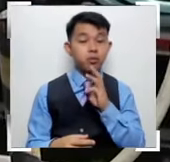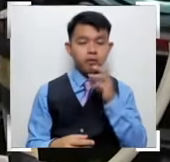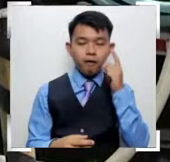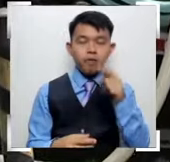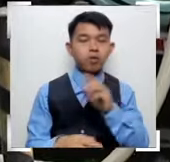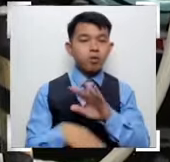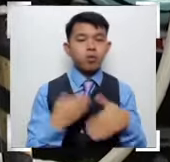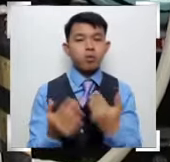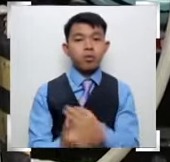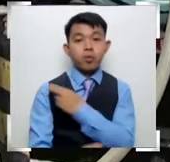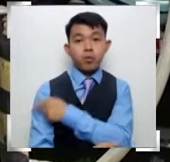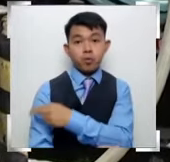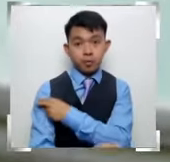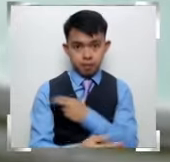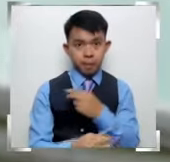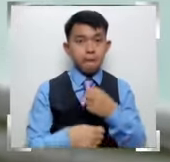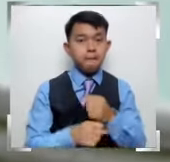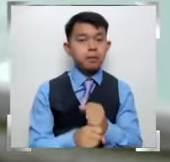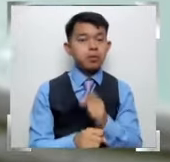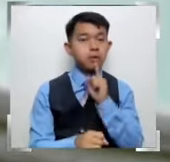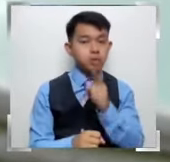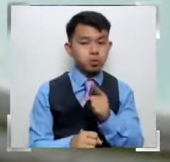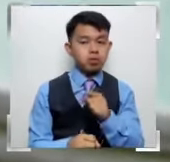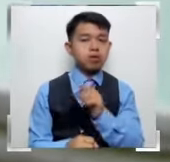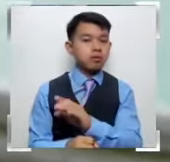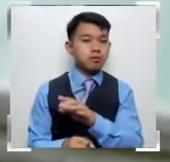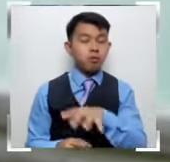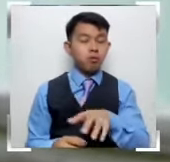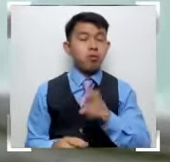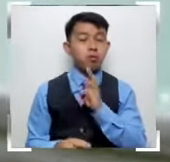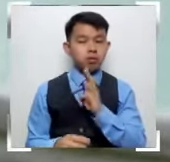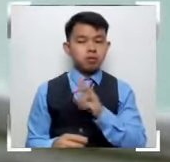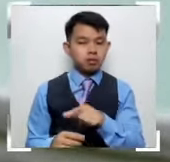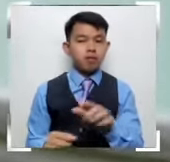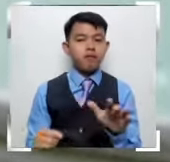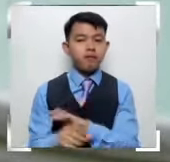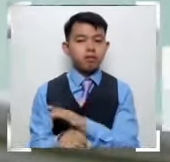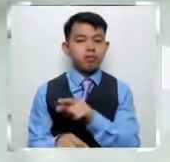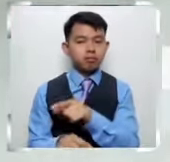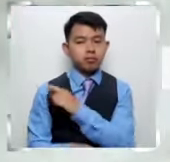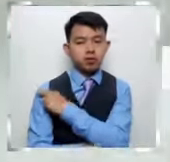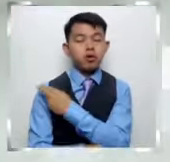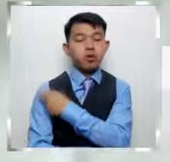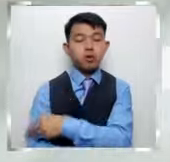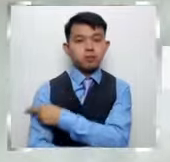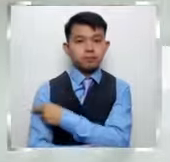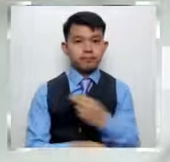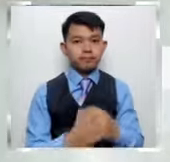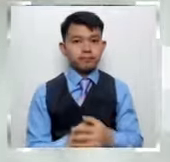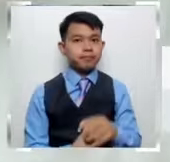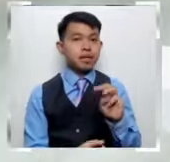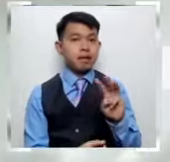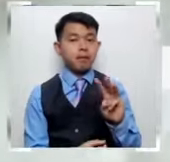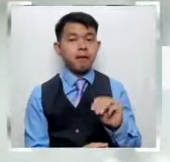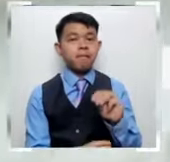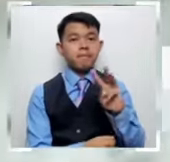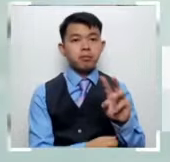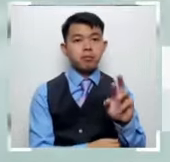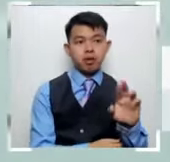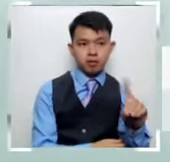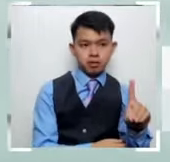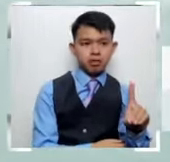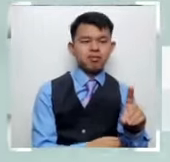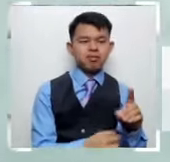kanilang mga cisterns puno lagi. Hindi pa sila pinagbigyan ng NWRB sa hiling na 52 cubic meters